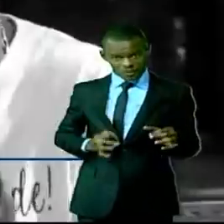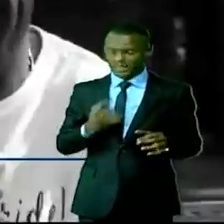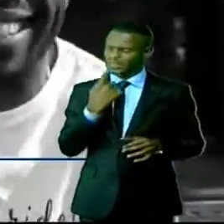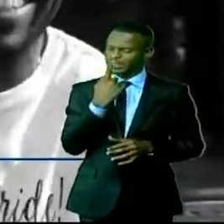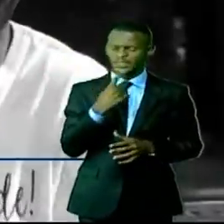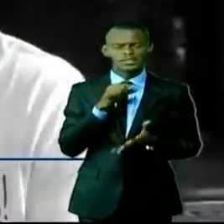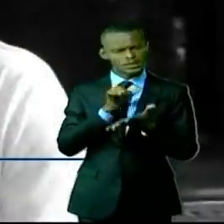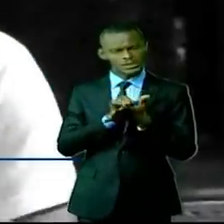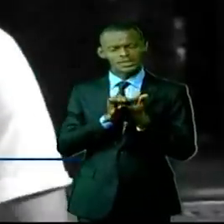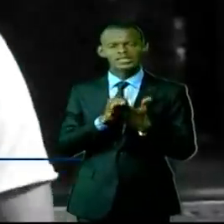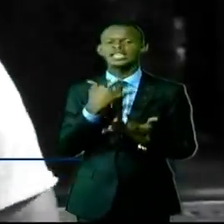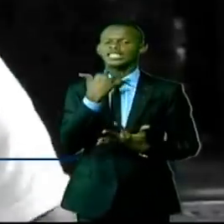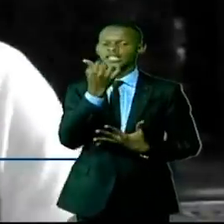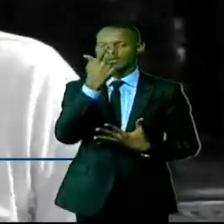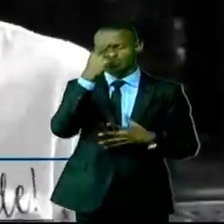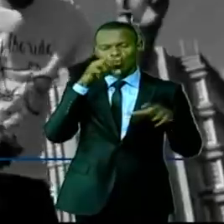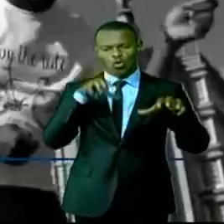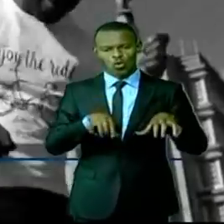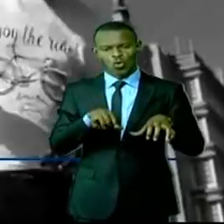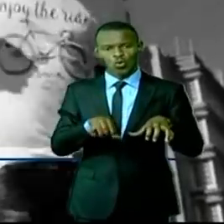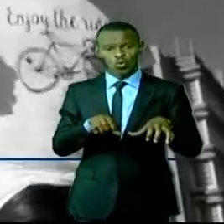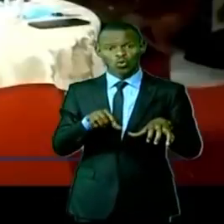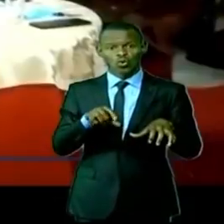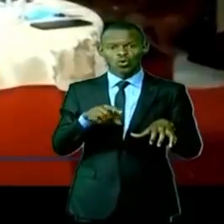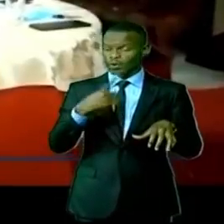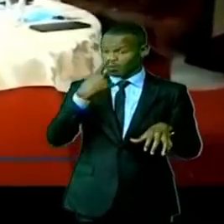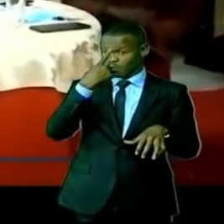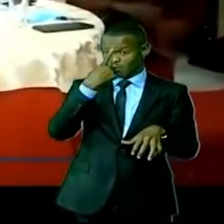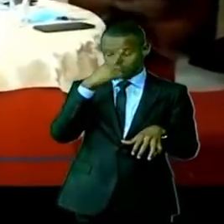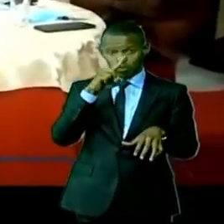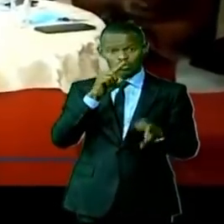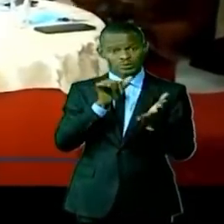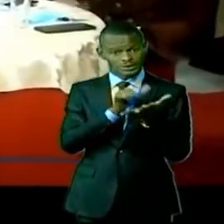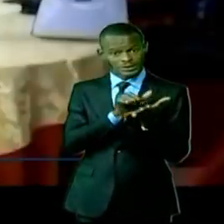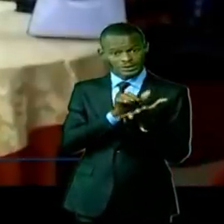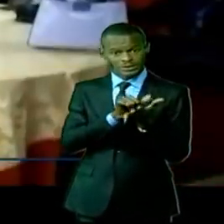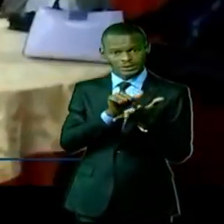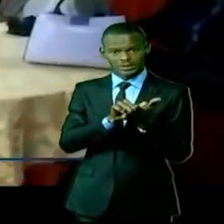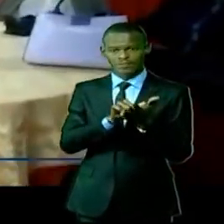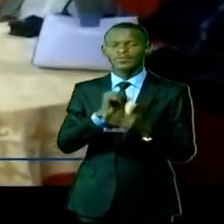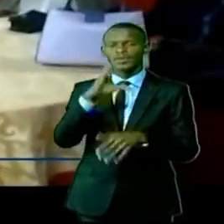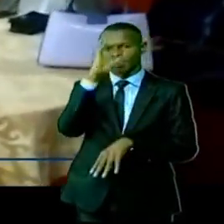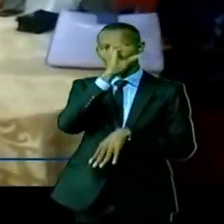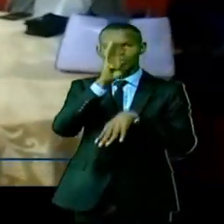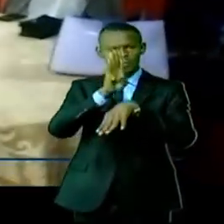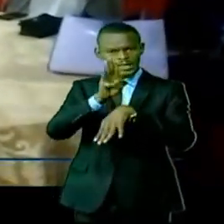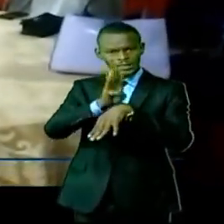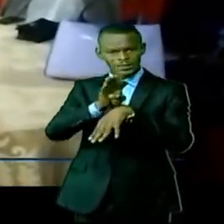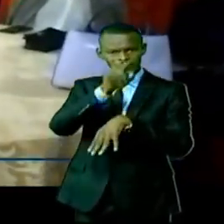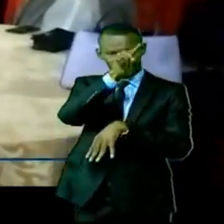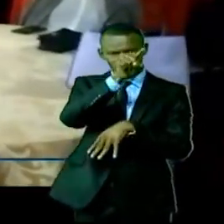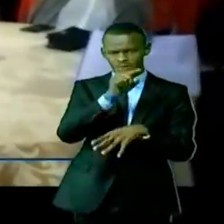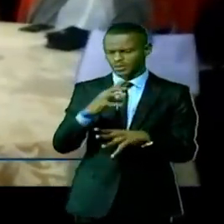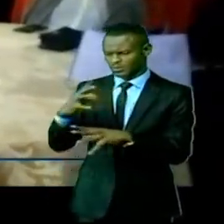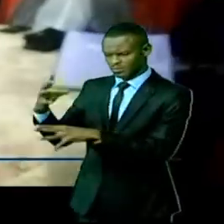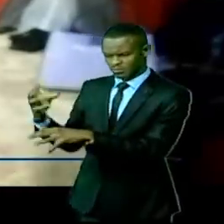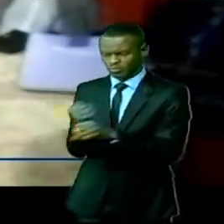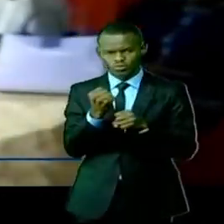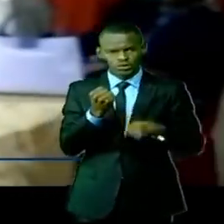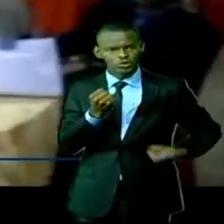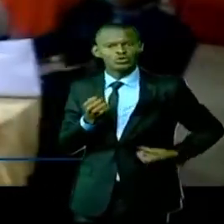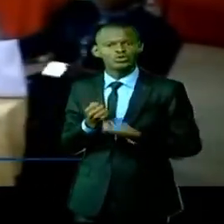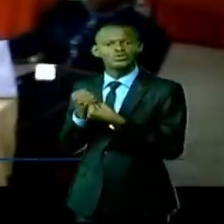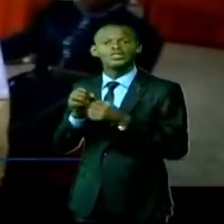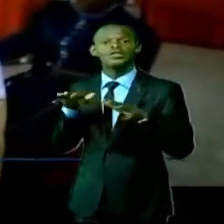Félix-Antoine Tshisekedi Tshilombo, face à cette reconnaissance. Brazzaville, capitale de la République du Congo, prend la balle au bon à travers le